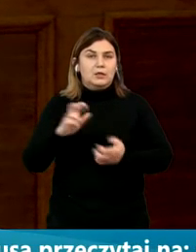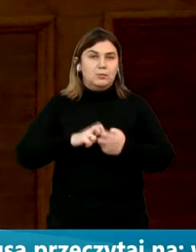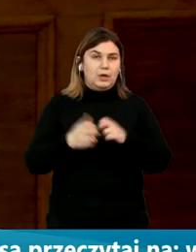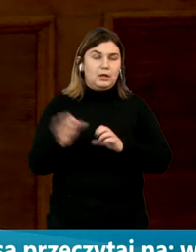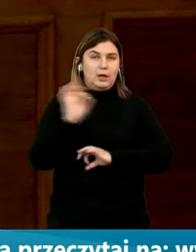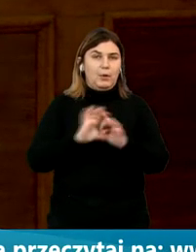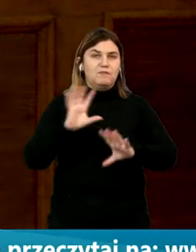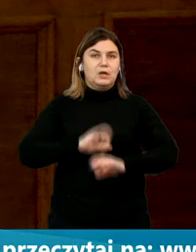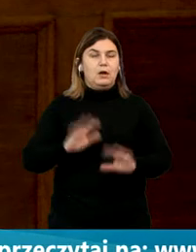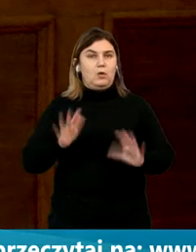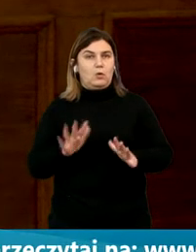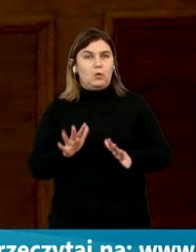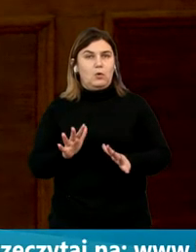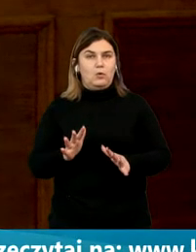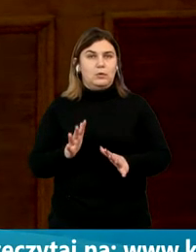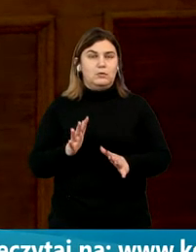wytrzymają około